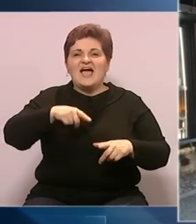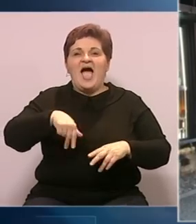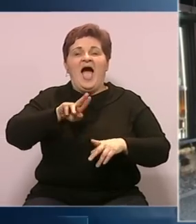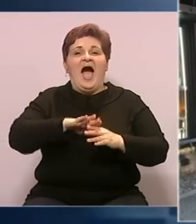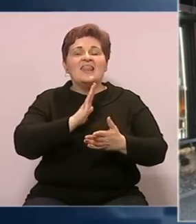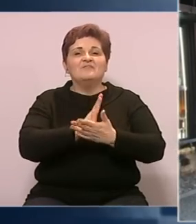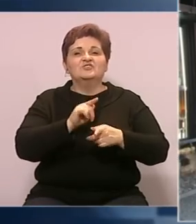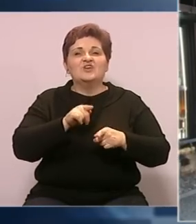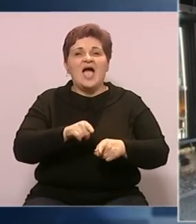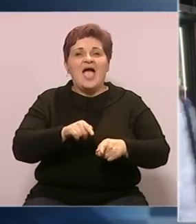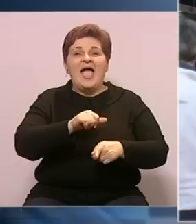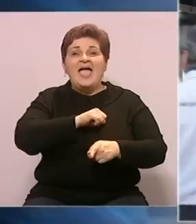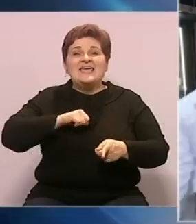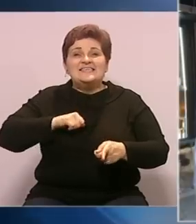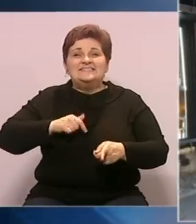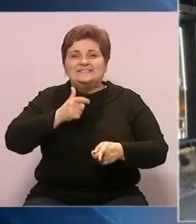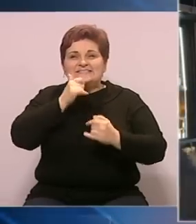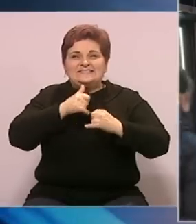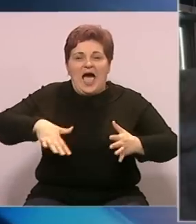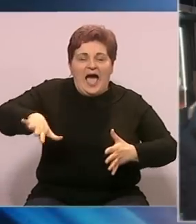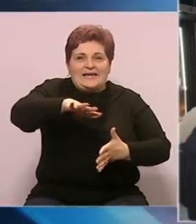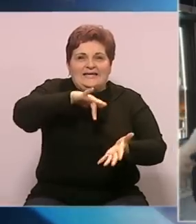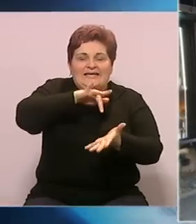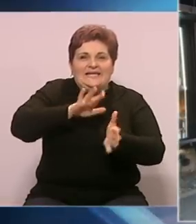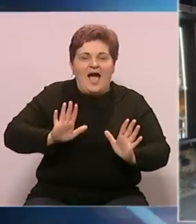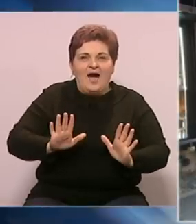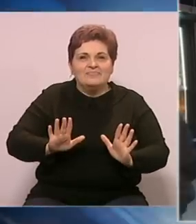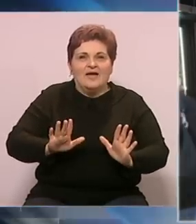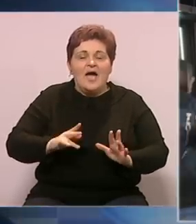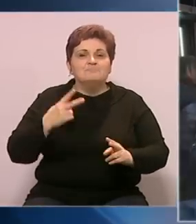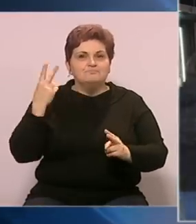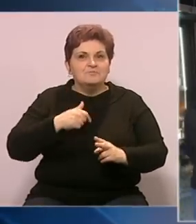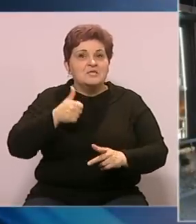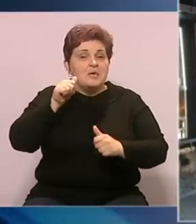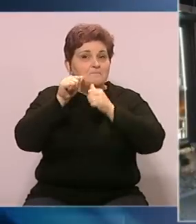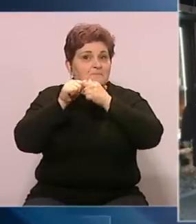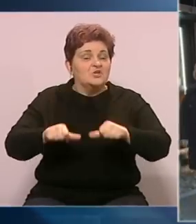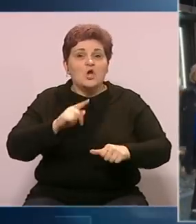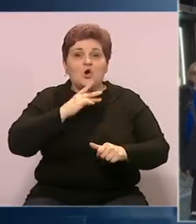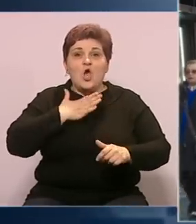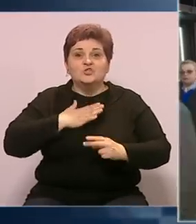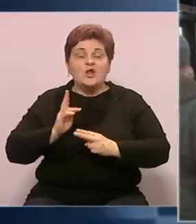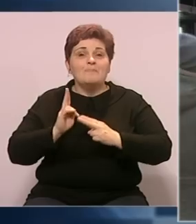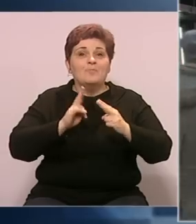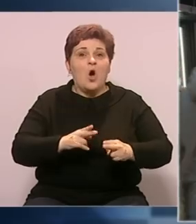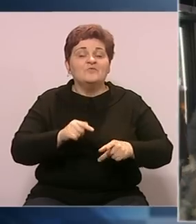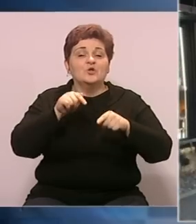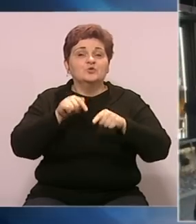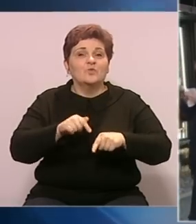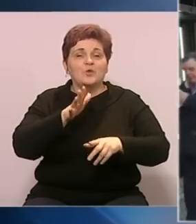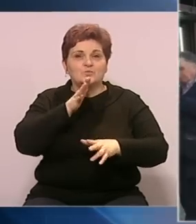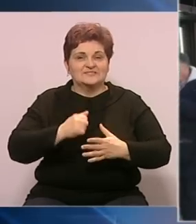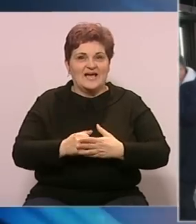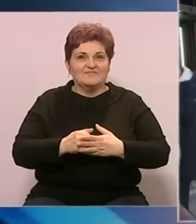zadržavaju u samo jezgri starog grada. Svakako, jedan od prioriteta koje žele da posjeti dok su ovdje u